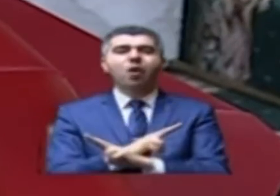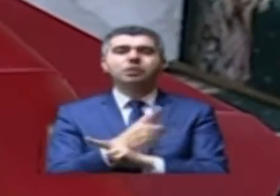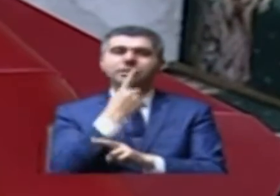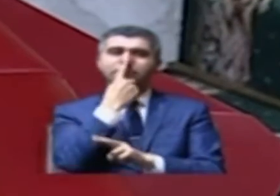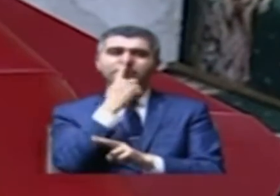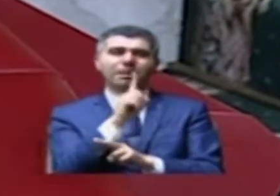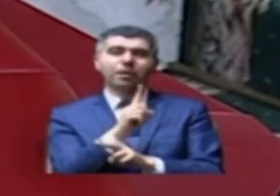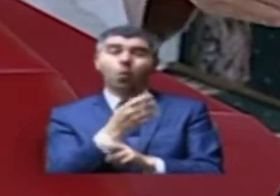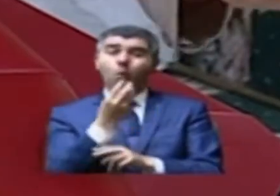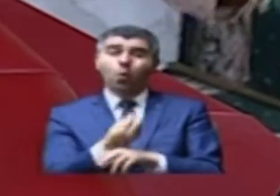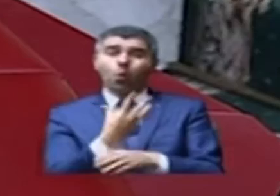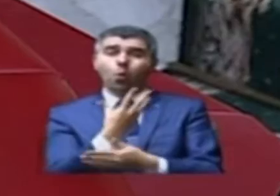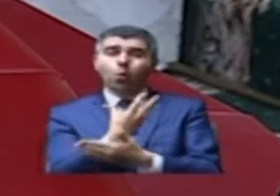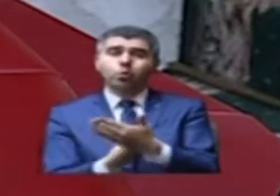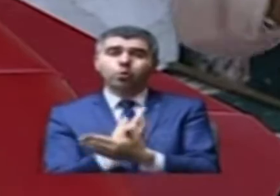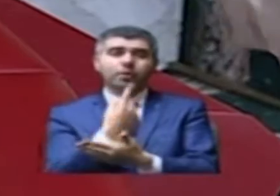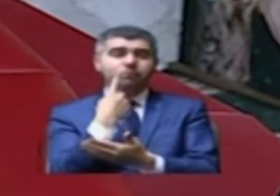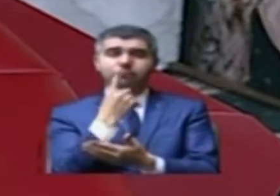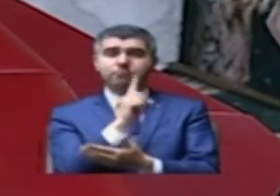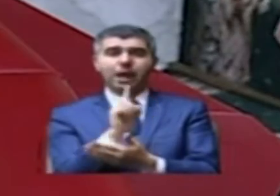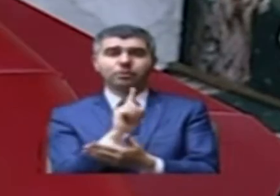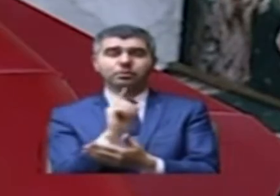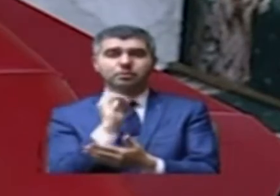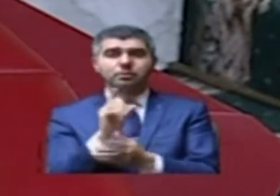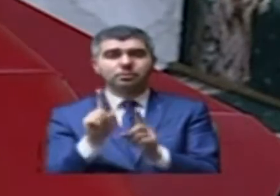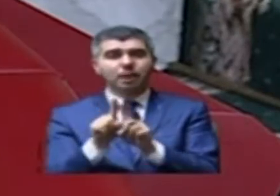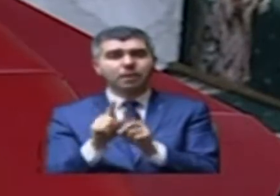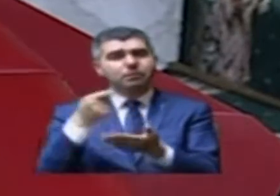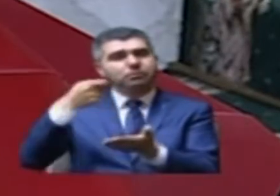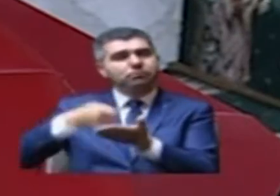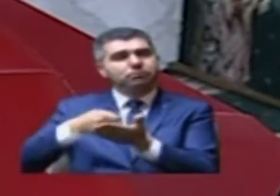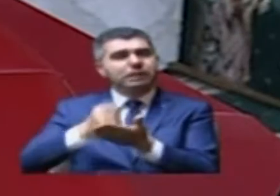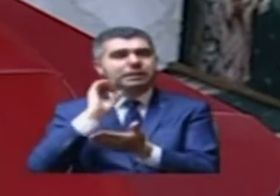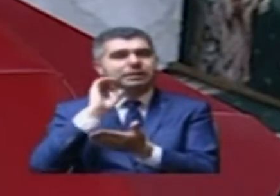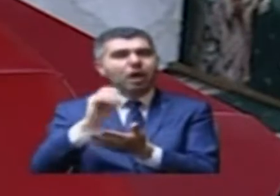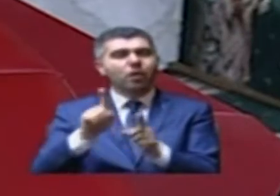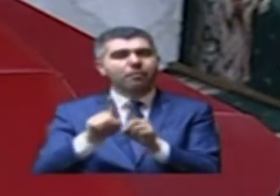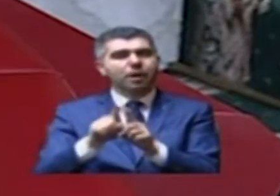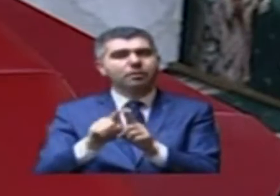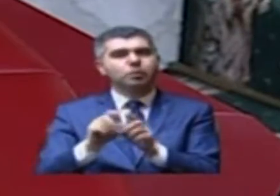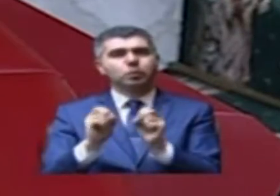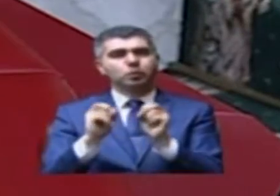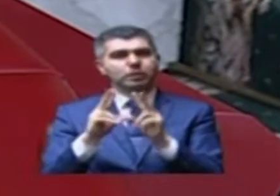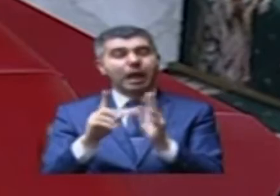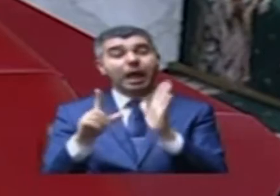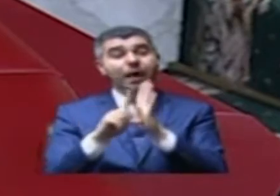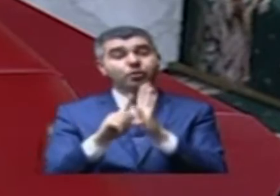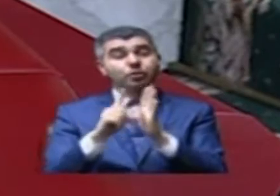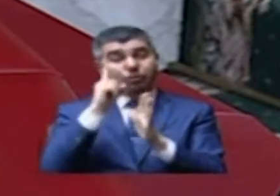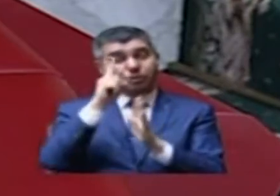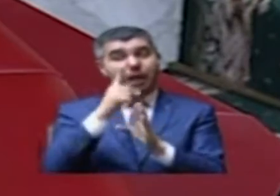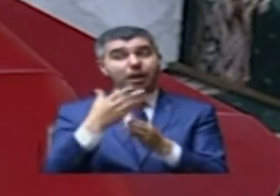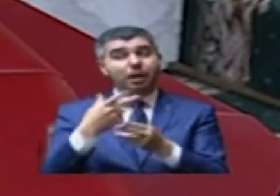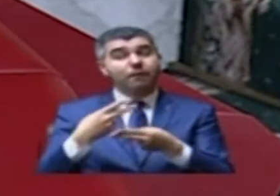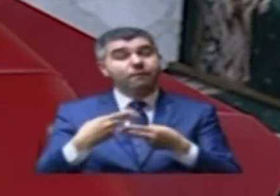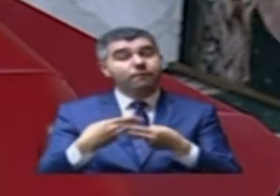للمؤسسة ولا بغى يمشي للمؤسسة ويدفع مقابل الخدمات الضرورية اللي باغي واحد العوض. الآن هذا القانون بين أيديكم،